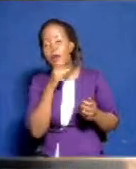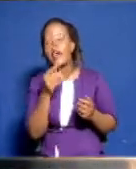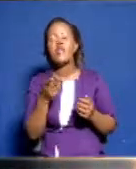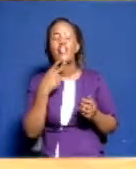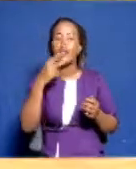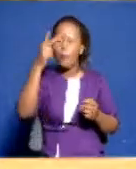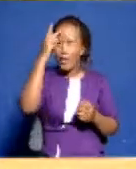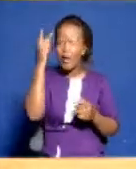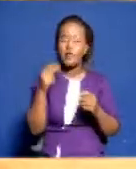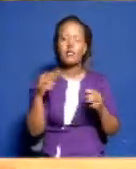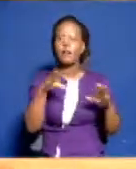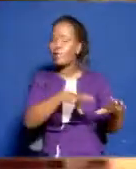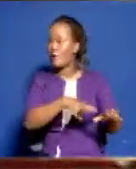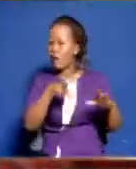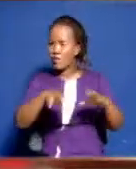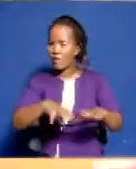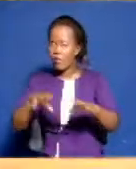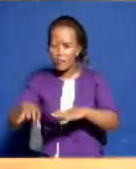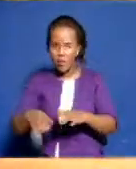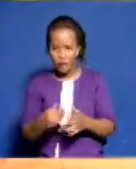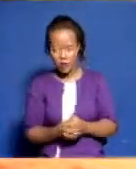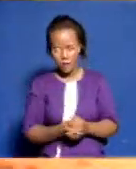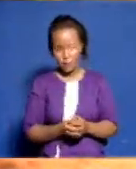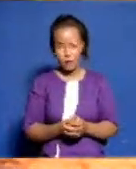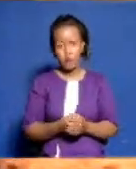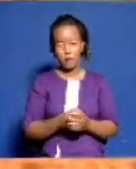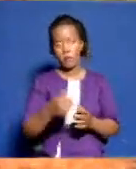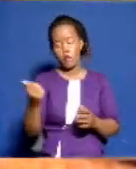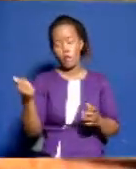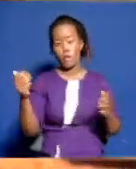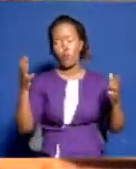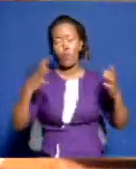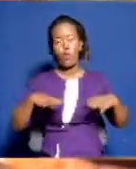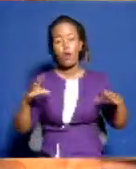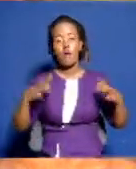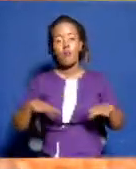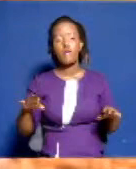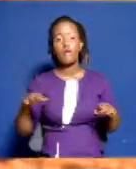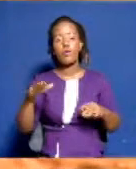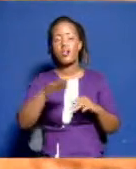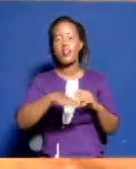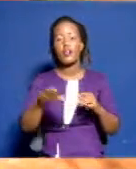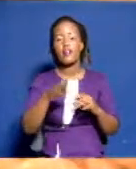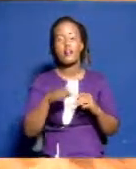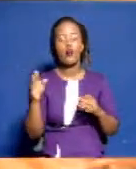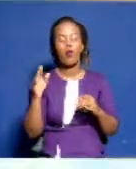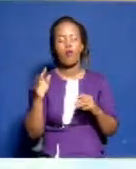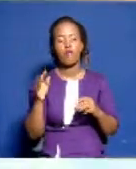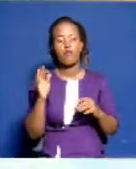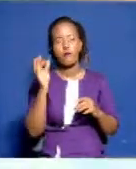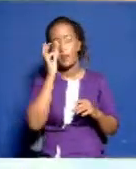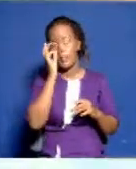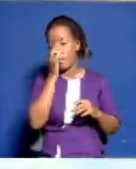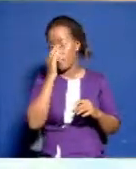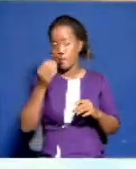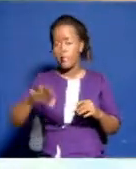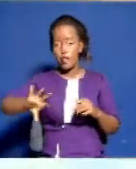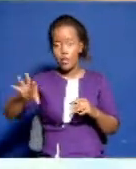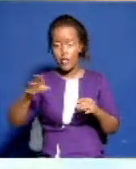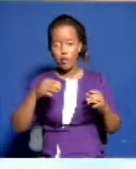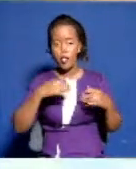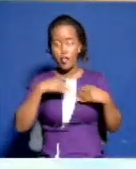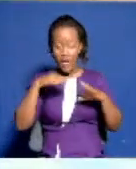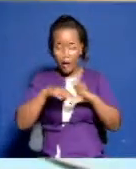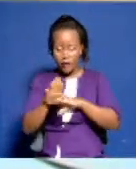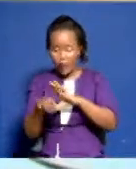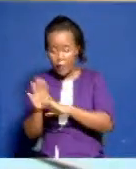shida sana. Meanwhile, residents of Kawaro, Kahiga, Kamurungu villages, Mathioya constituency will now have access to electricity